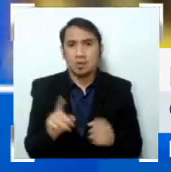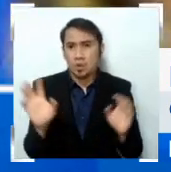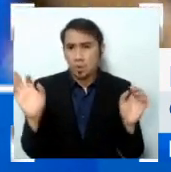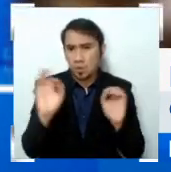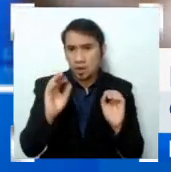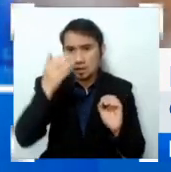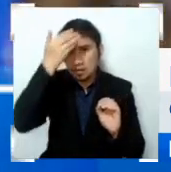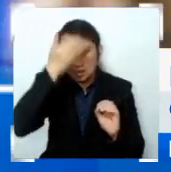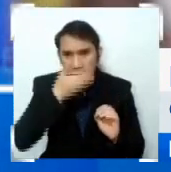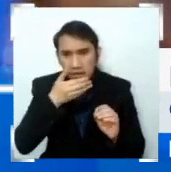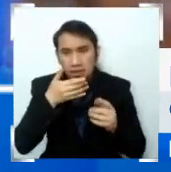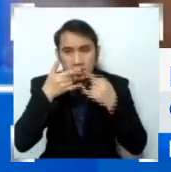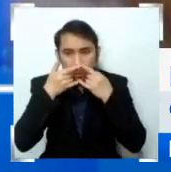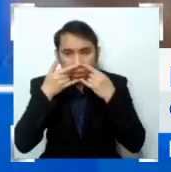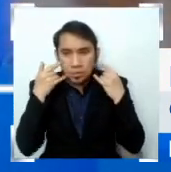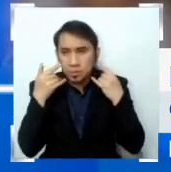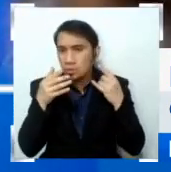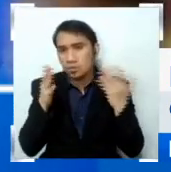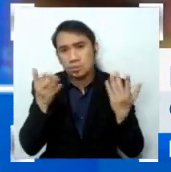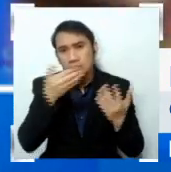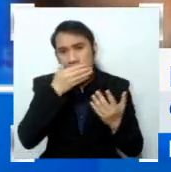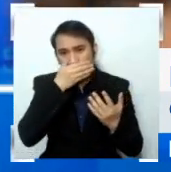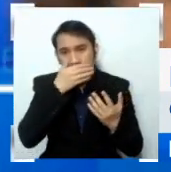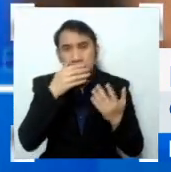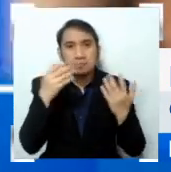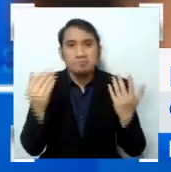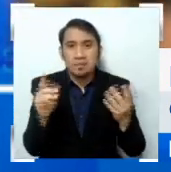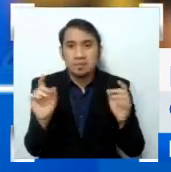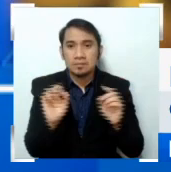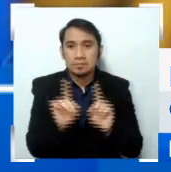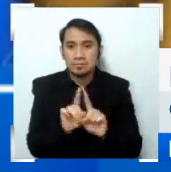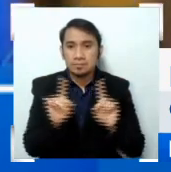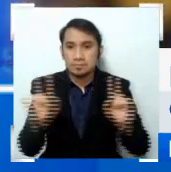ang karamihan sa kanila at kita ring walang physical distancing.